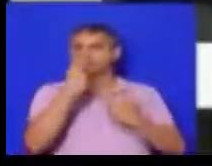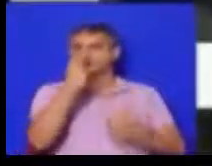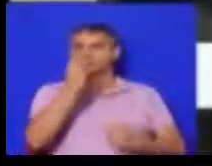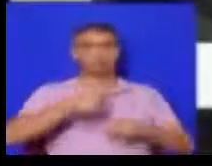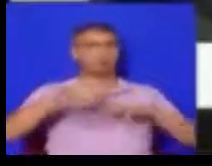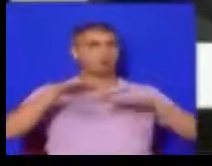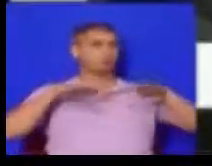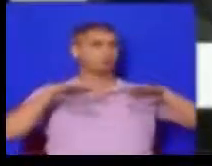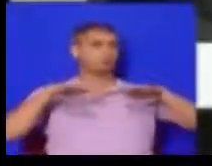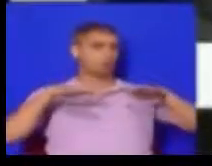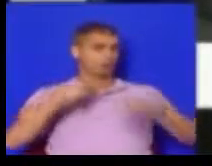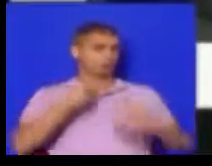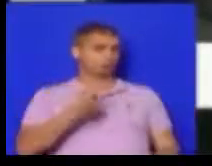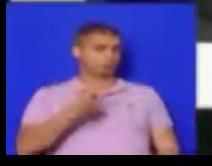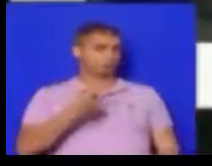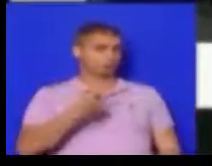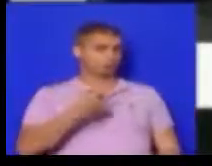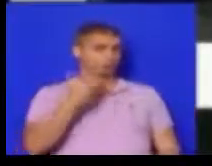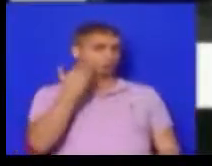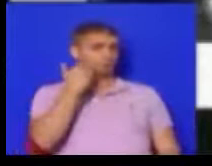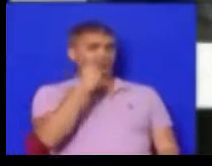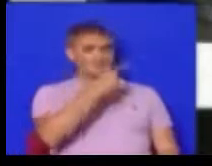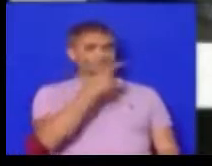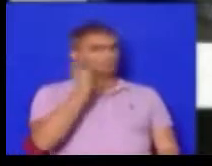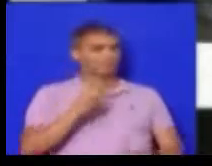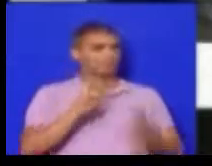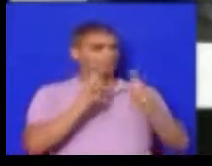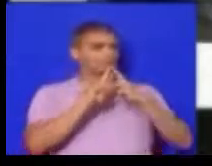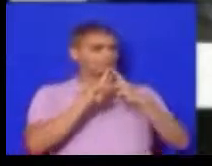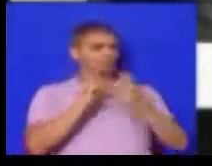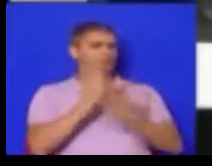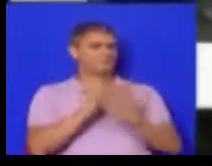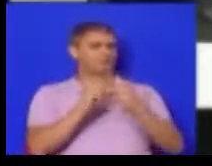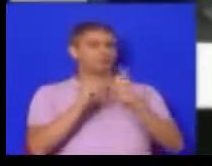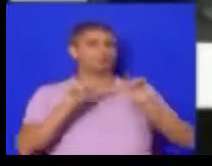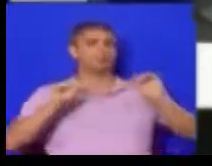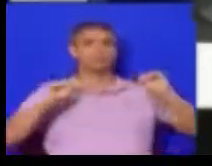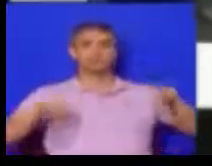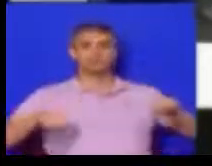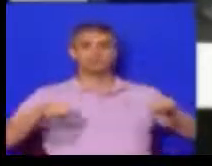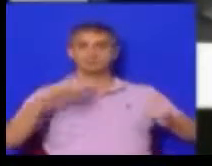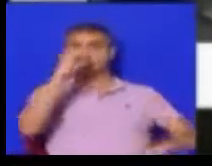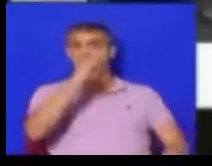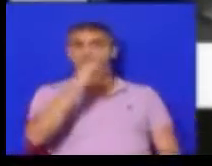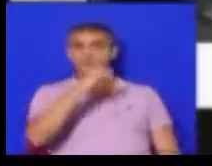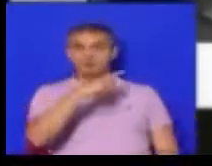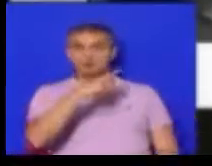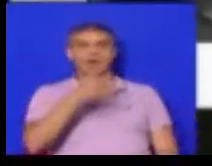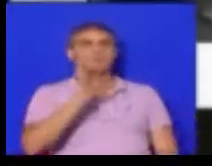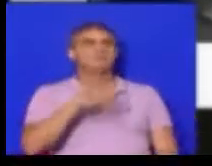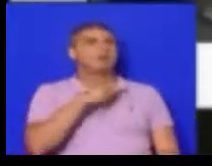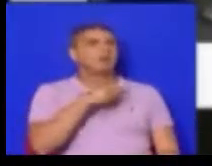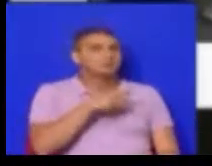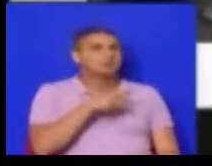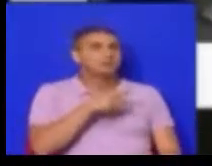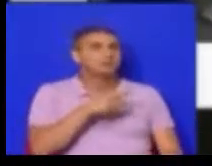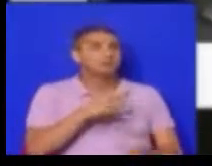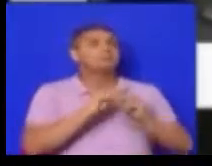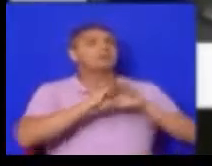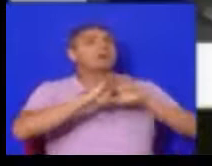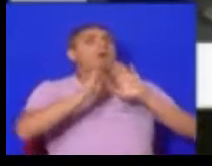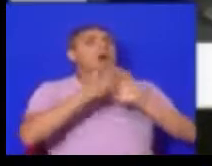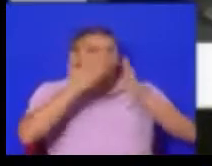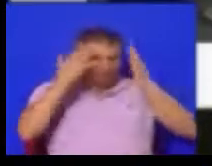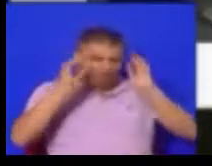הממשלה, שצריך לפגש ונפגש עם הנשיא, וגם זה, עם כל הכבוד